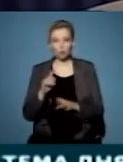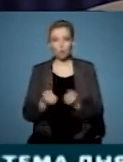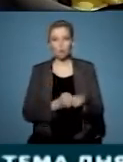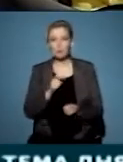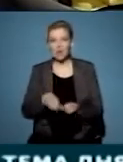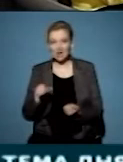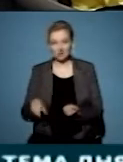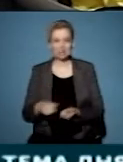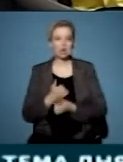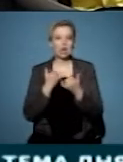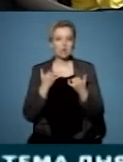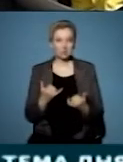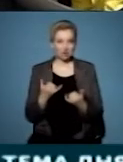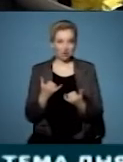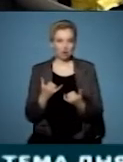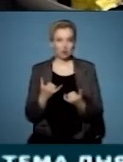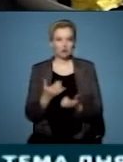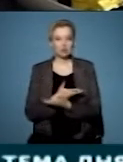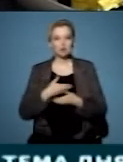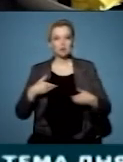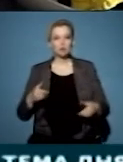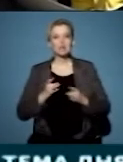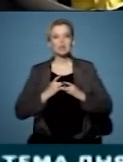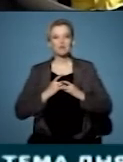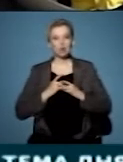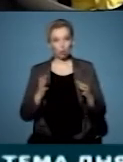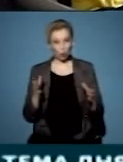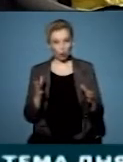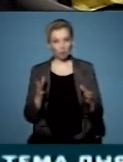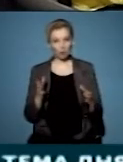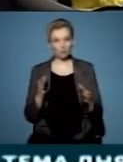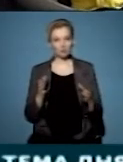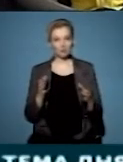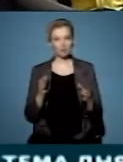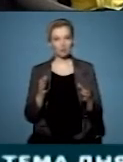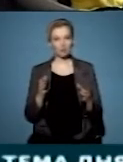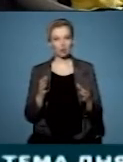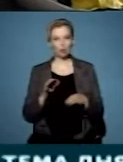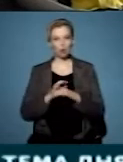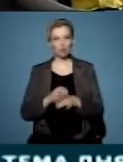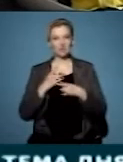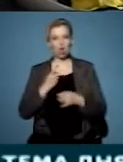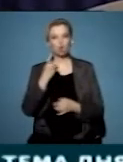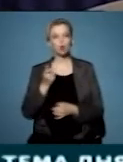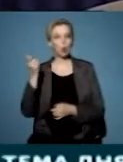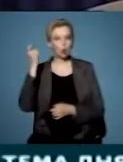перевізникам. А зараз от ми відсвяткуємо, проведемо свято